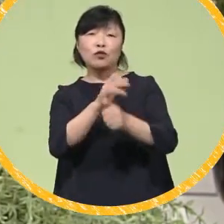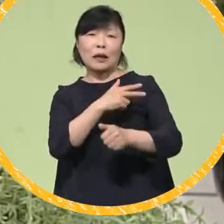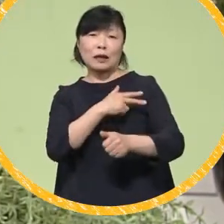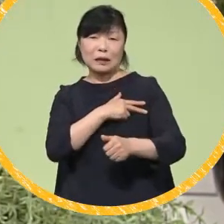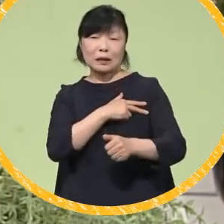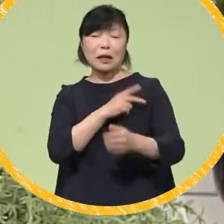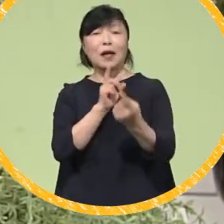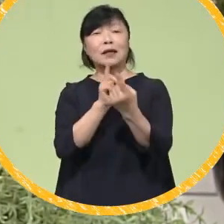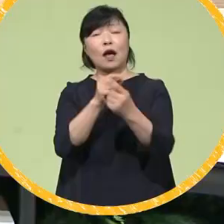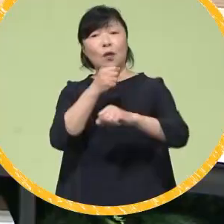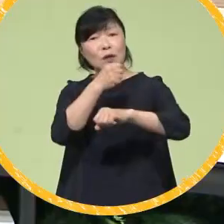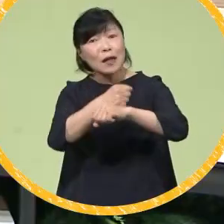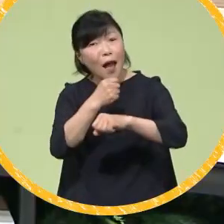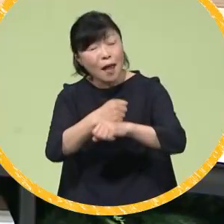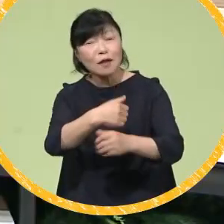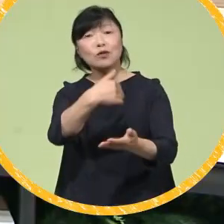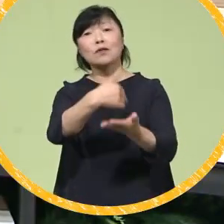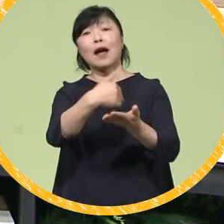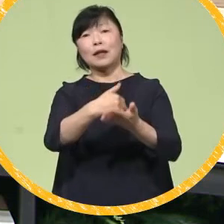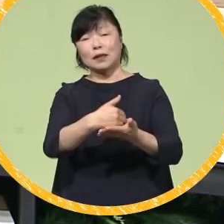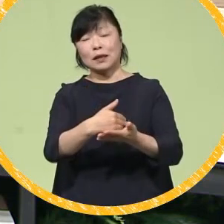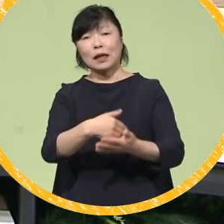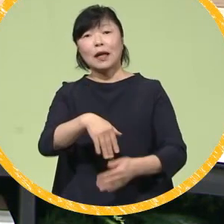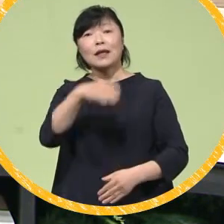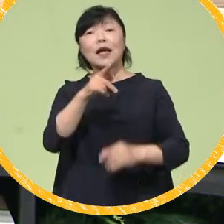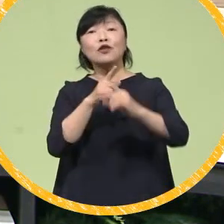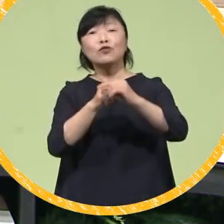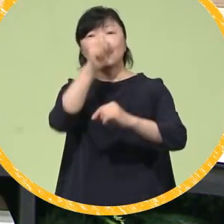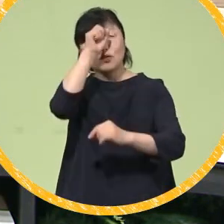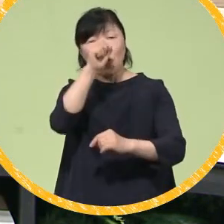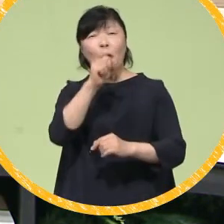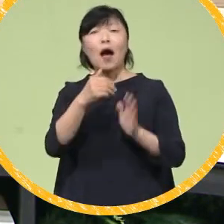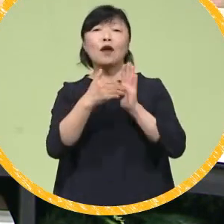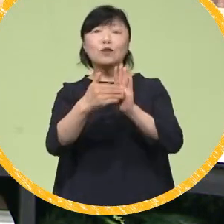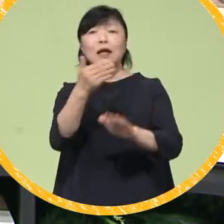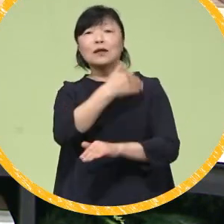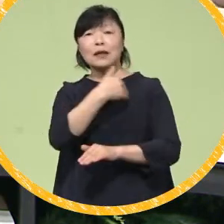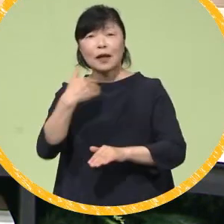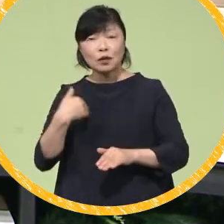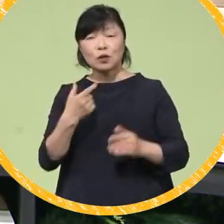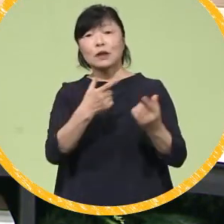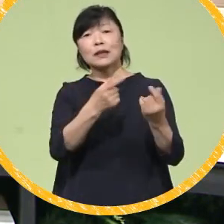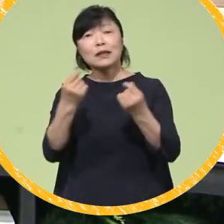変と聞きますので、はい、ぜひあの熱中症は防げるものですから、き